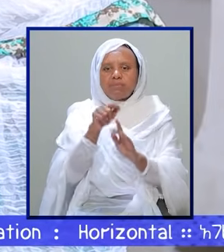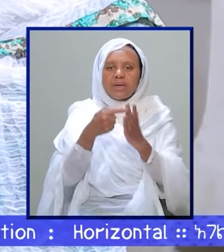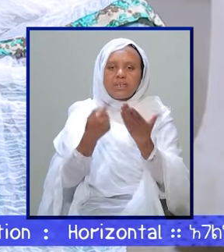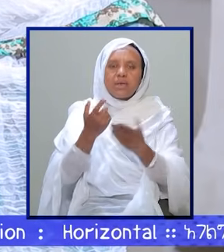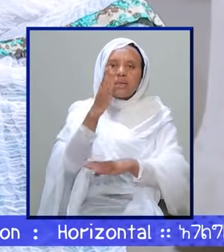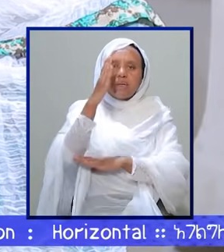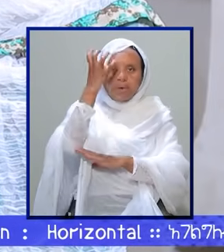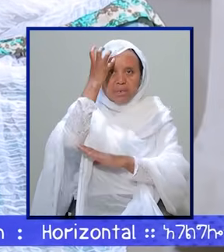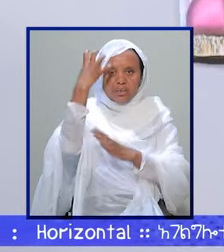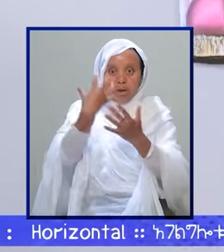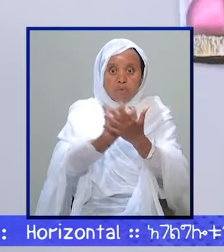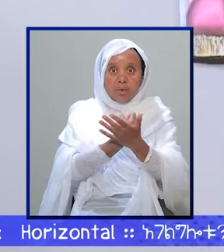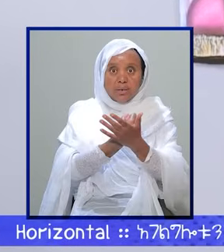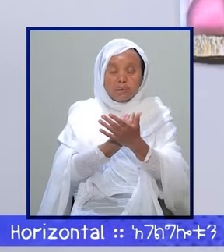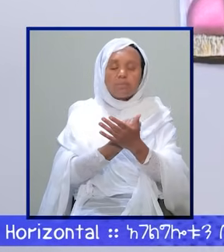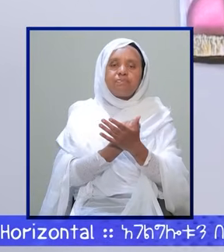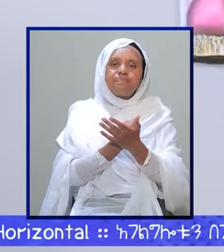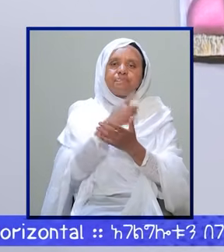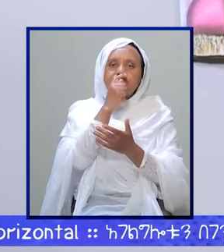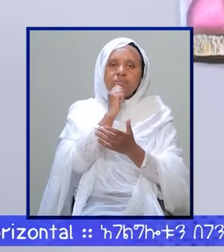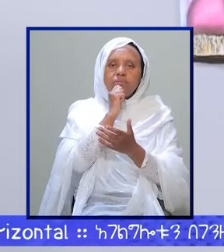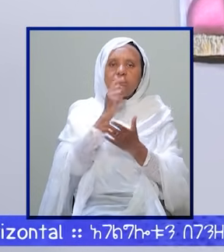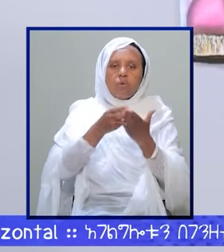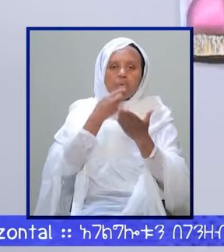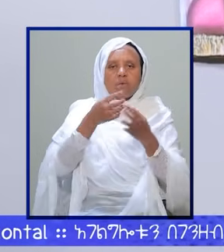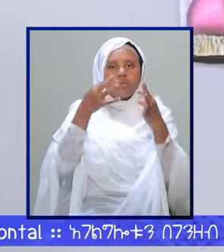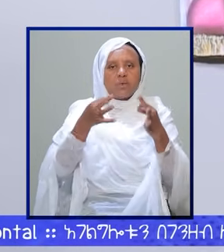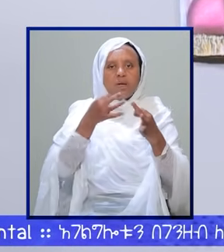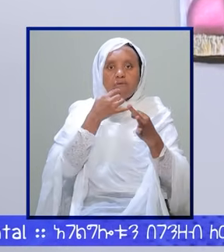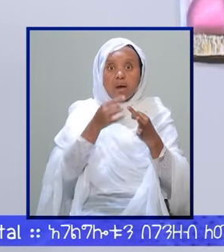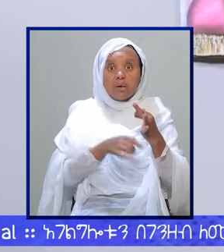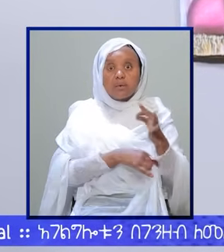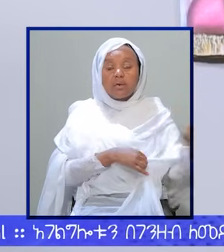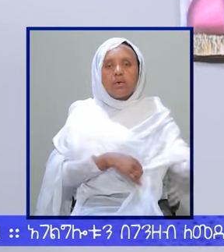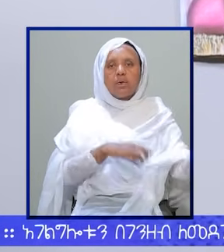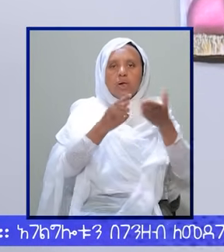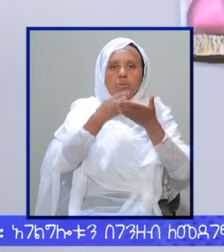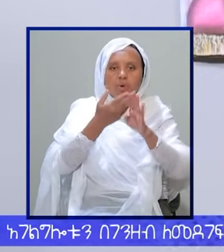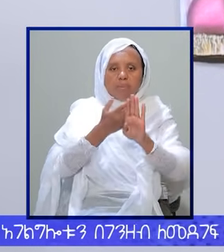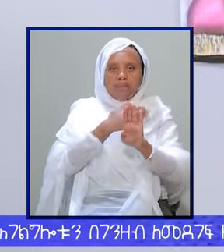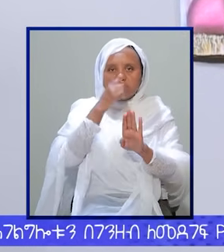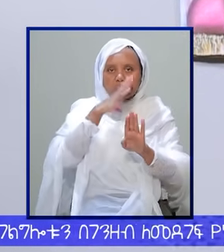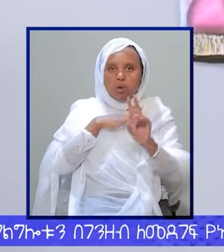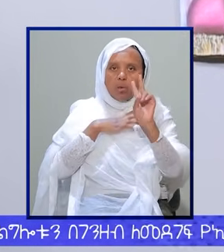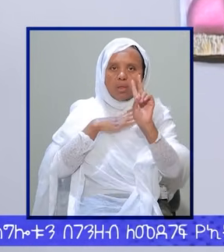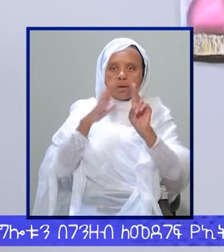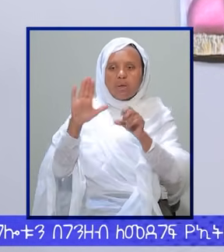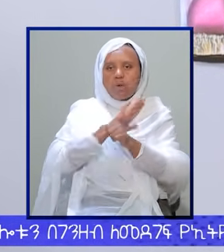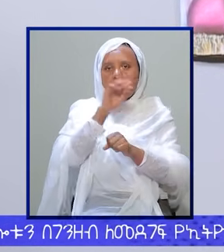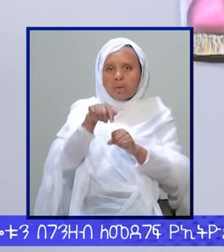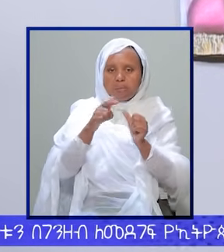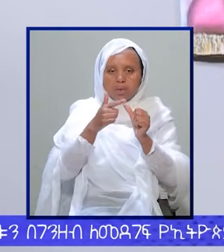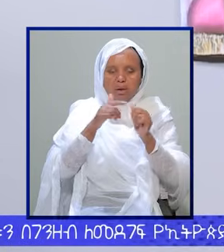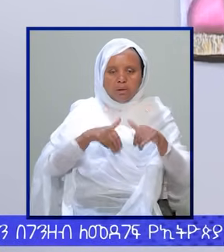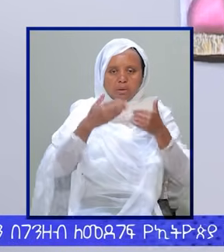ስለዚህ እግዚአብሔር መንግስት ለመውረስ እንግዲህ ሚስጥረ ቁርባን ወሳኝ ነው ካልን ከመቁረብ በፊት ሰው ሁለት ነገር ማሟላት አለበት።